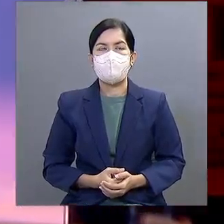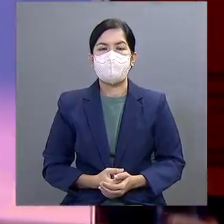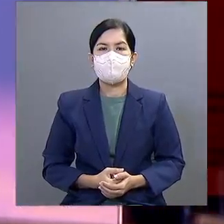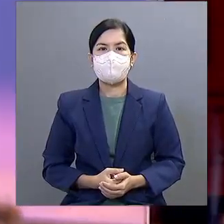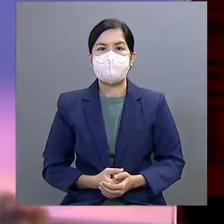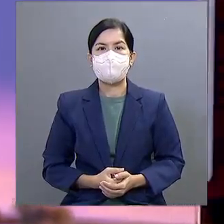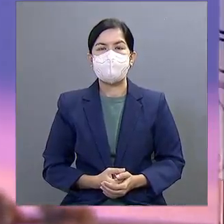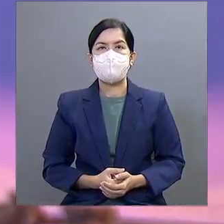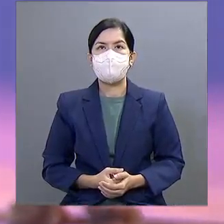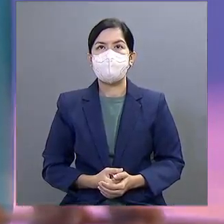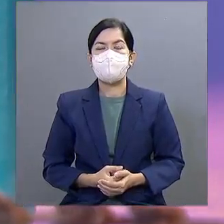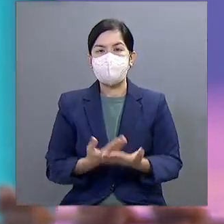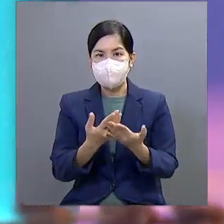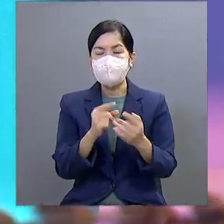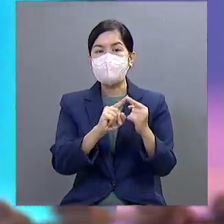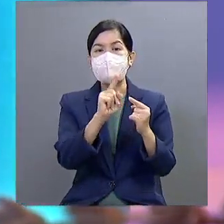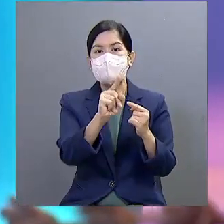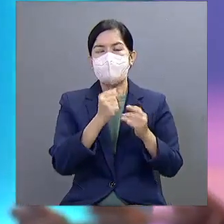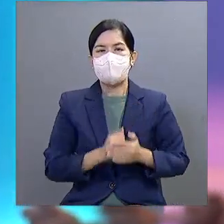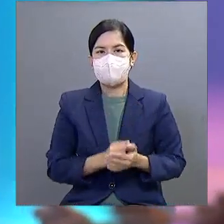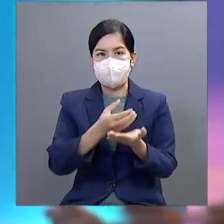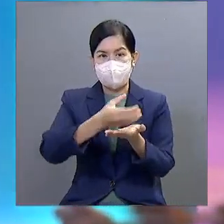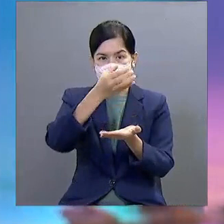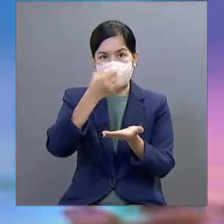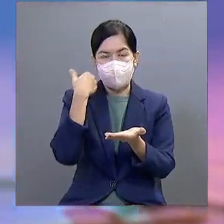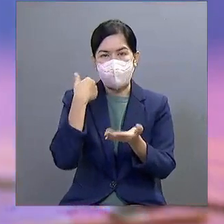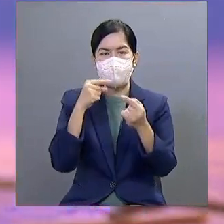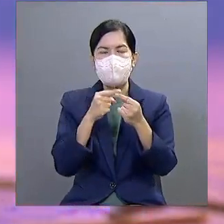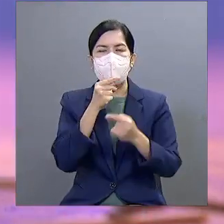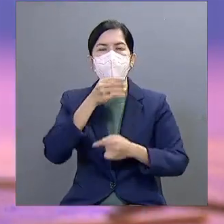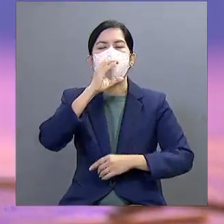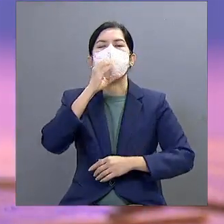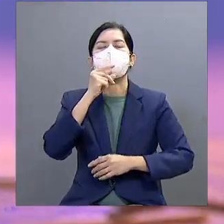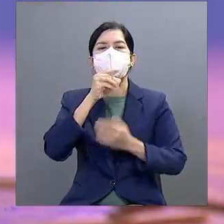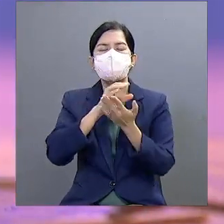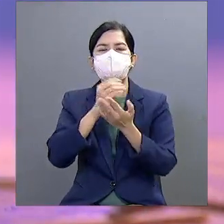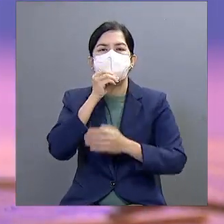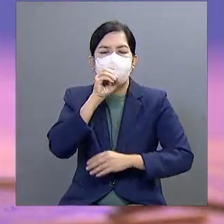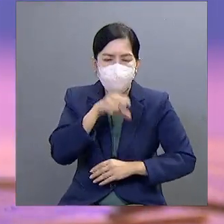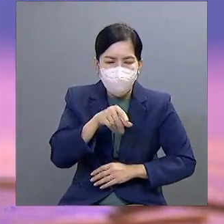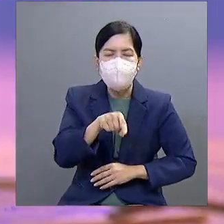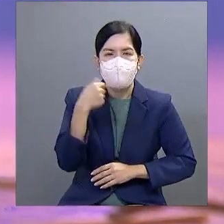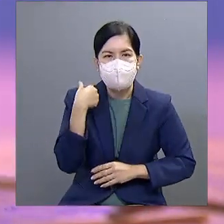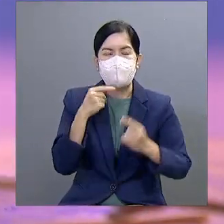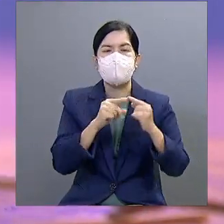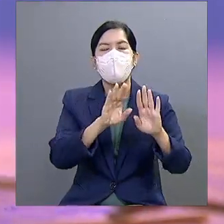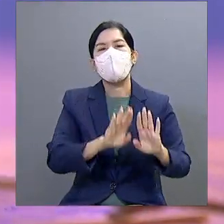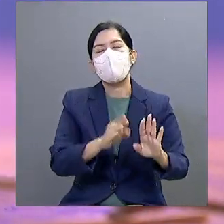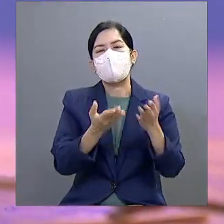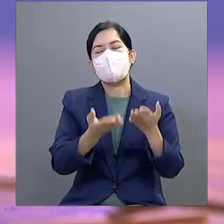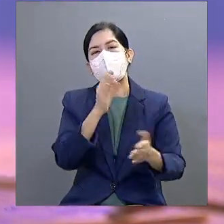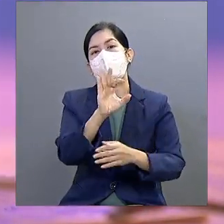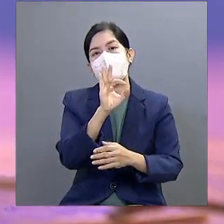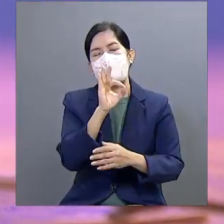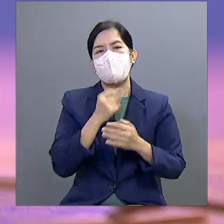อย่างแรกนะคะจะเป็นน้ำยาบ้วนปากค่ะน้ำยาบ้วนปากเนี่ยจะเป็นยี่ห้อไหนก็ได้นะคะแต่ว่าต้องเป็นชนิดที่มีส่วนผสมของแอลก